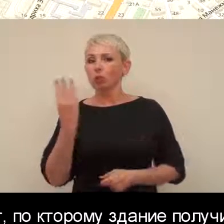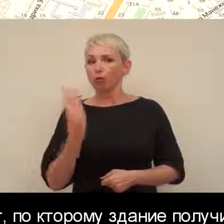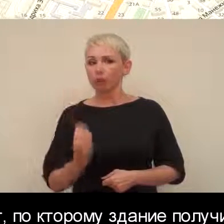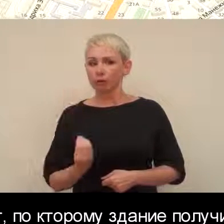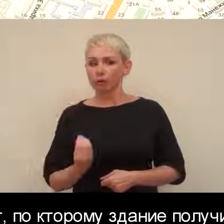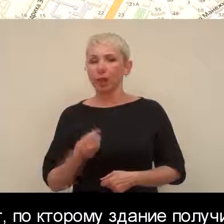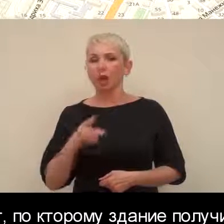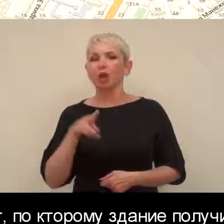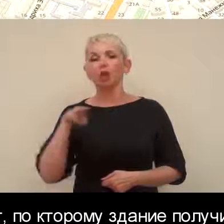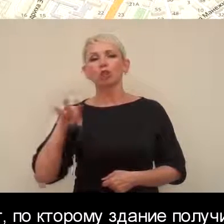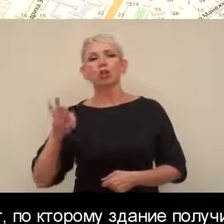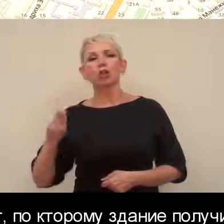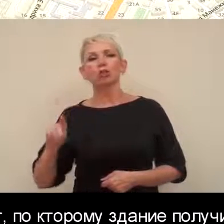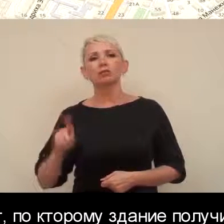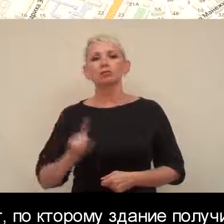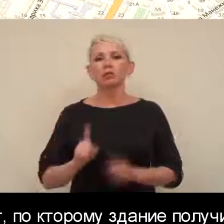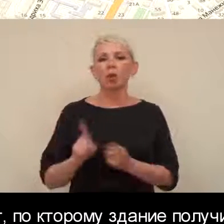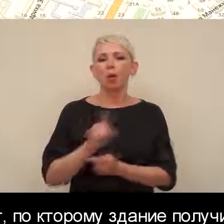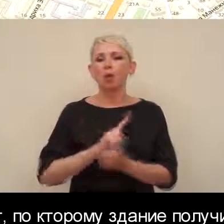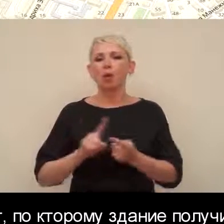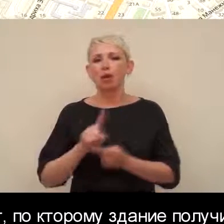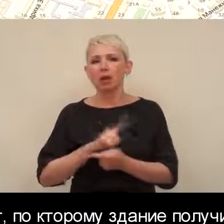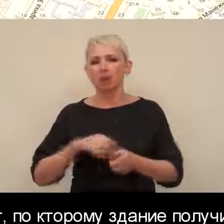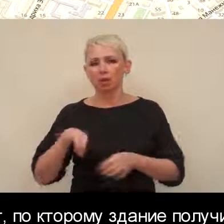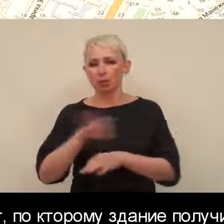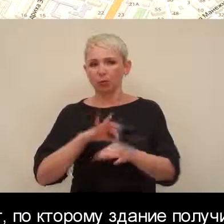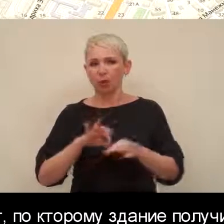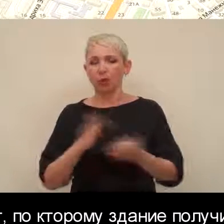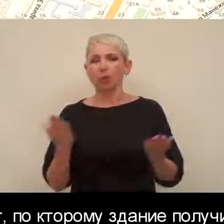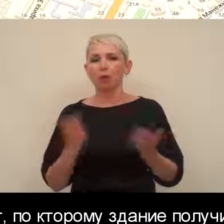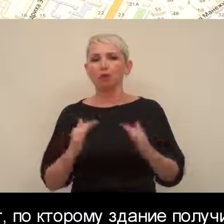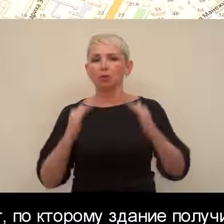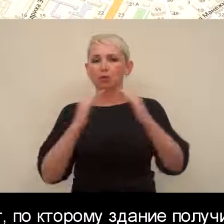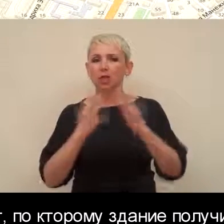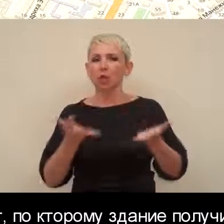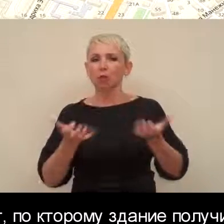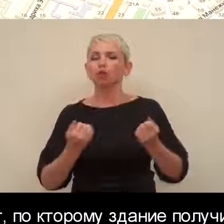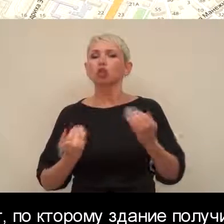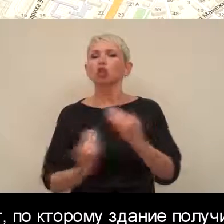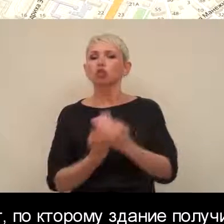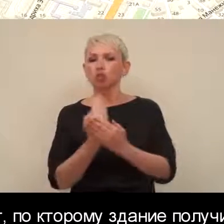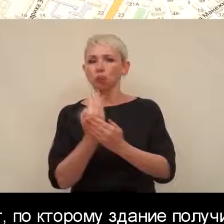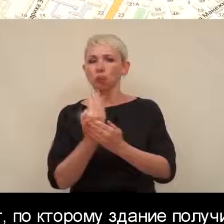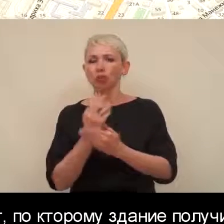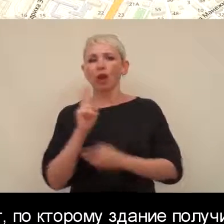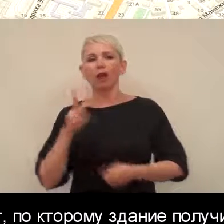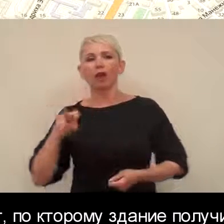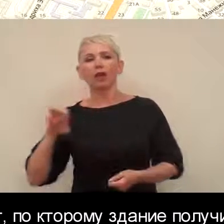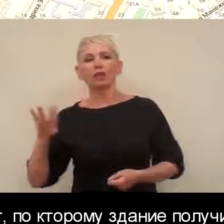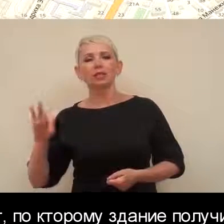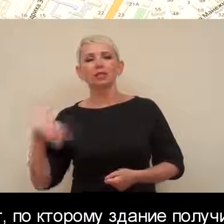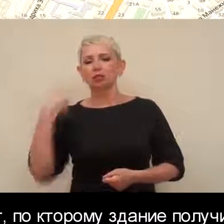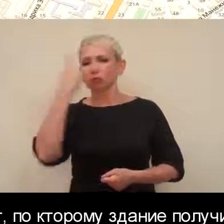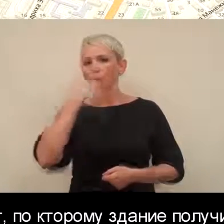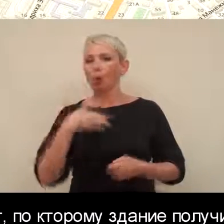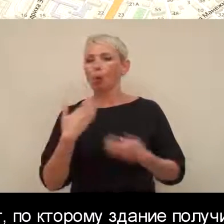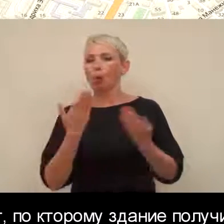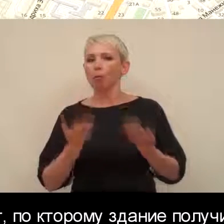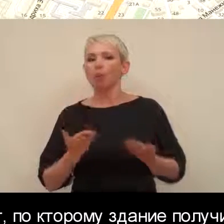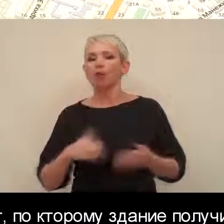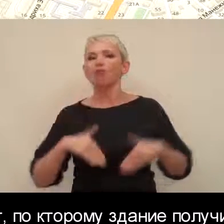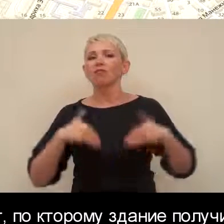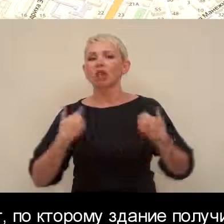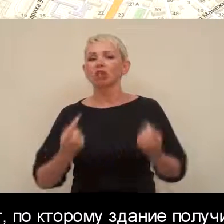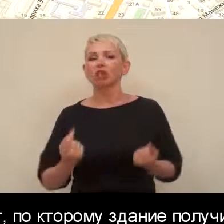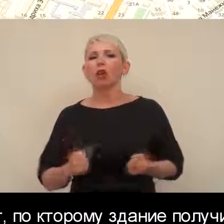Троицкий перерабатывает проект, по которому здание получило новый классический облик, выражающий